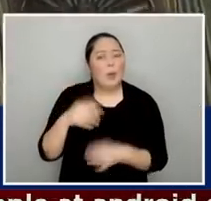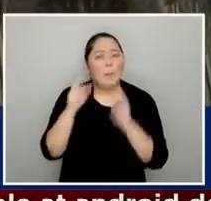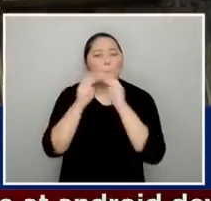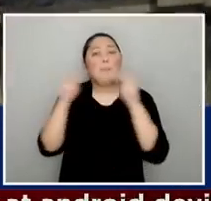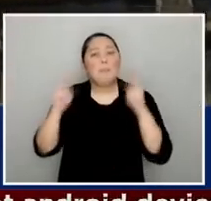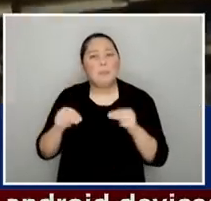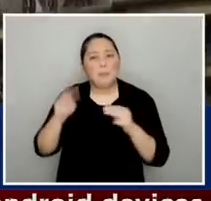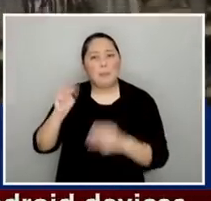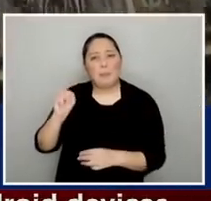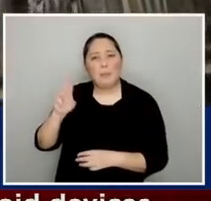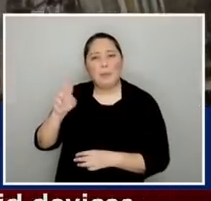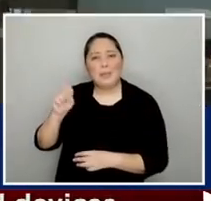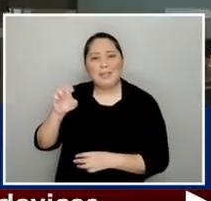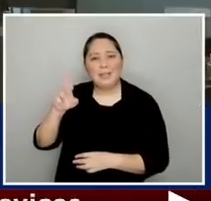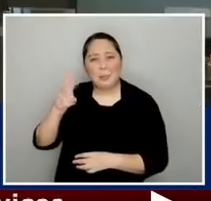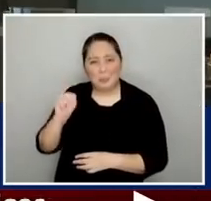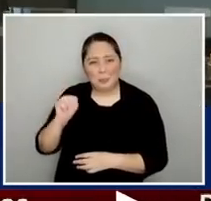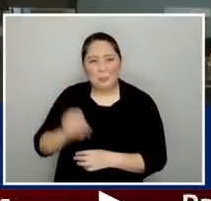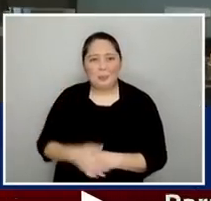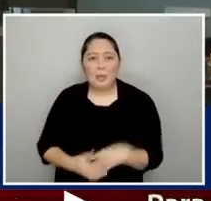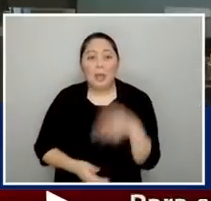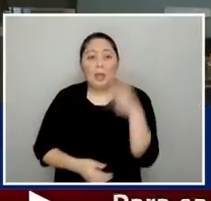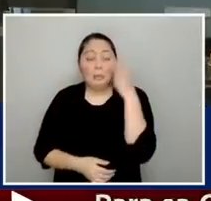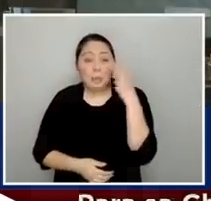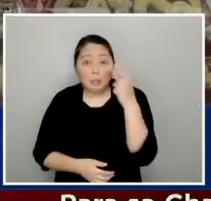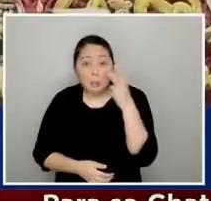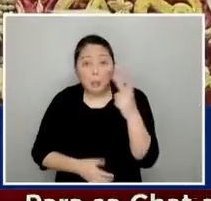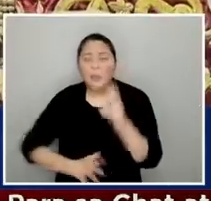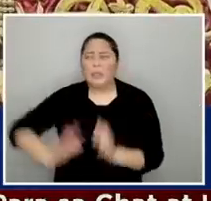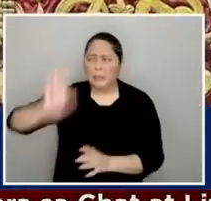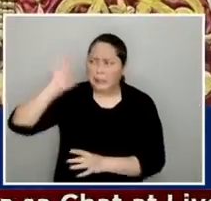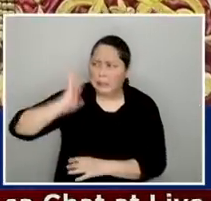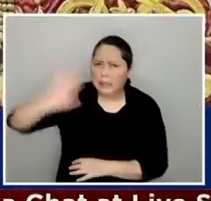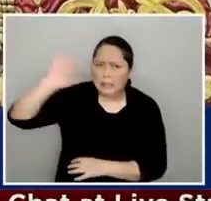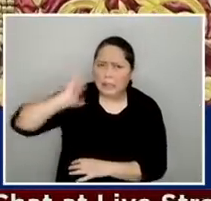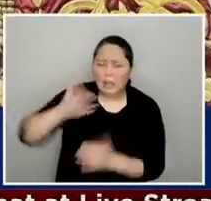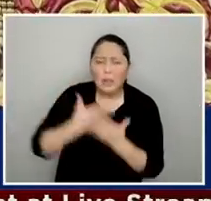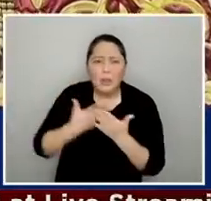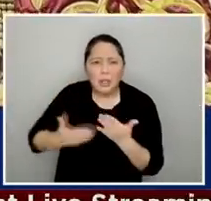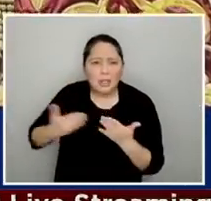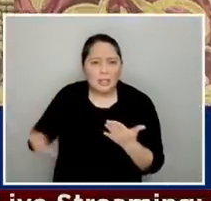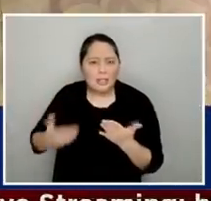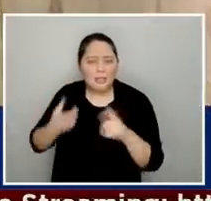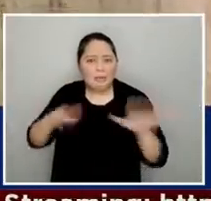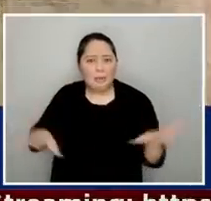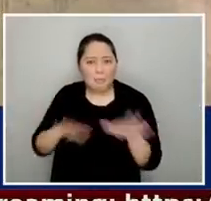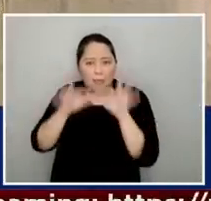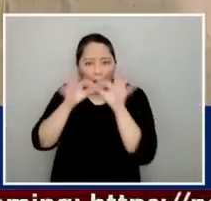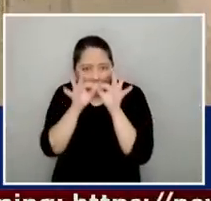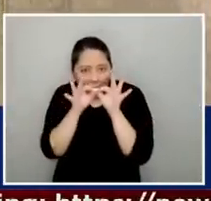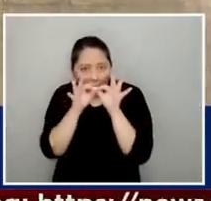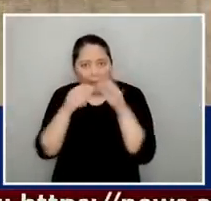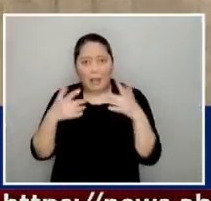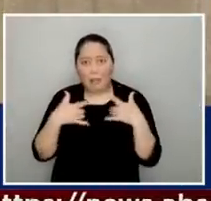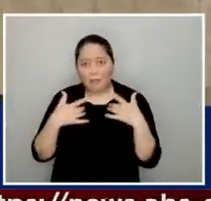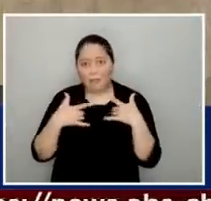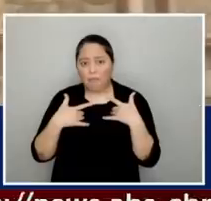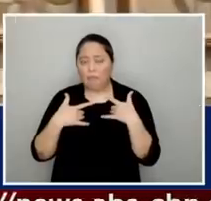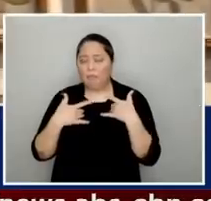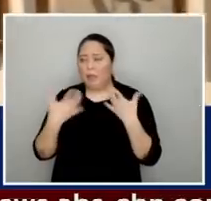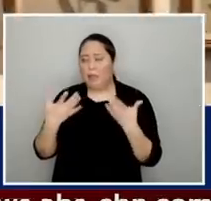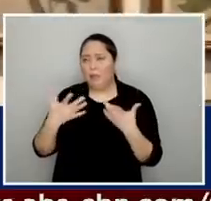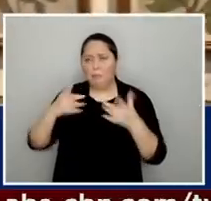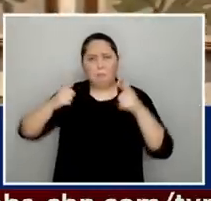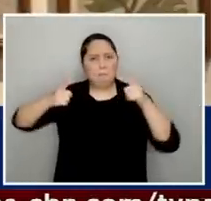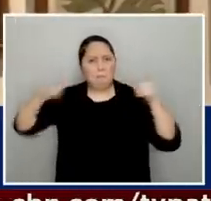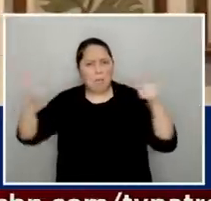Tampok dito ang mga retablo at sinaunang gamit pang misa. Mga ibahin na gawa sa ivory, mga naglalaki ang paintings, mga